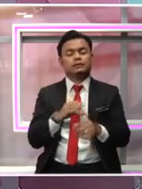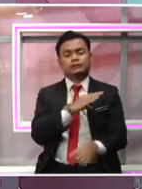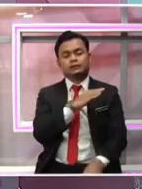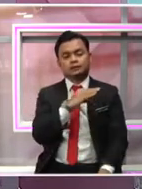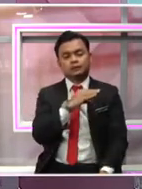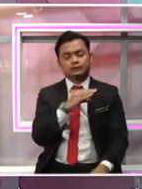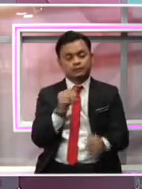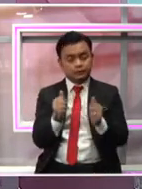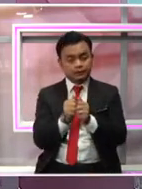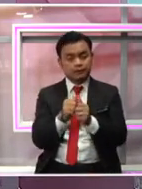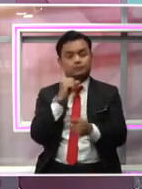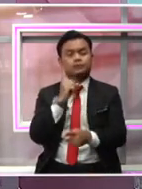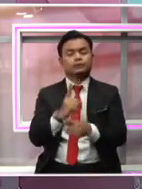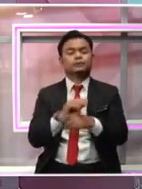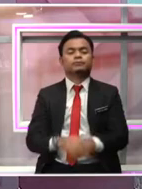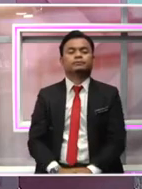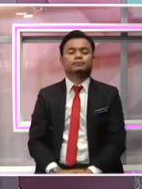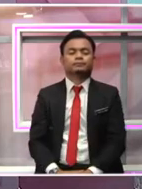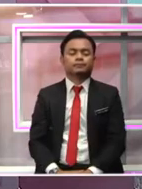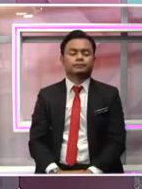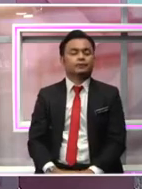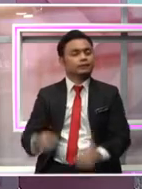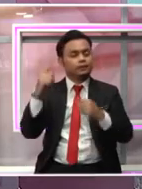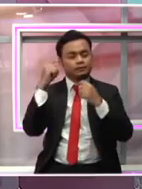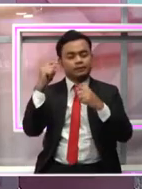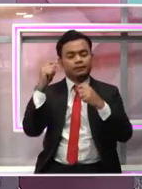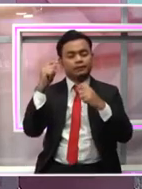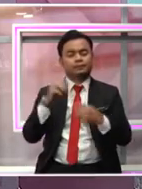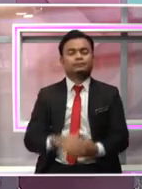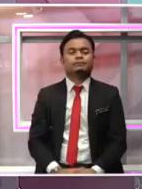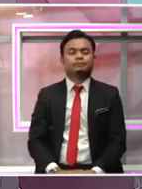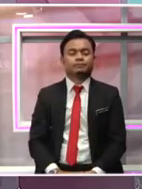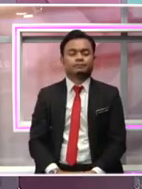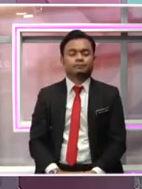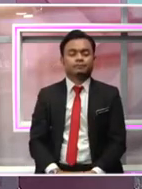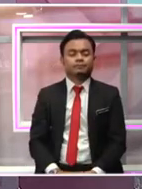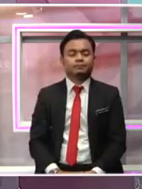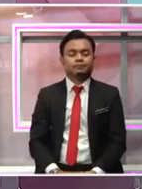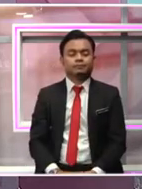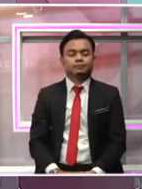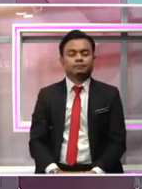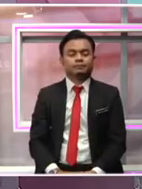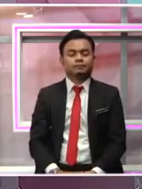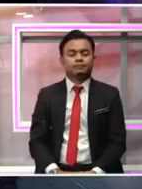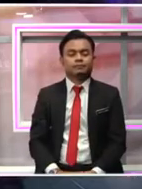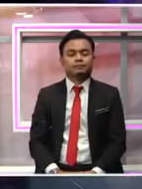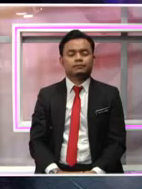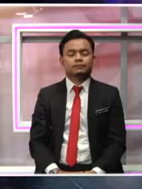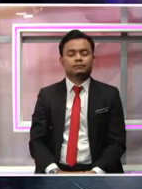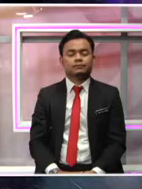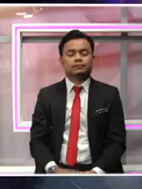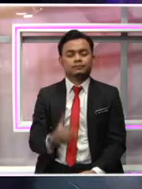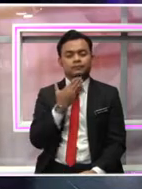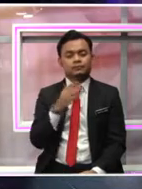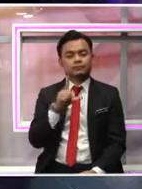bagus kelancarannya sangat bagus hanyalah Tasya baterai deh Nisa dan anak-anak di rumah Maila Terima